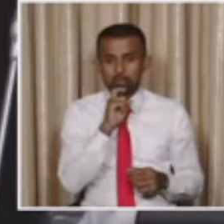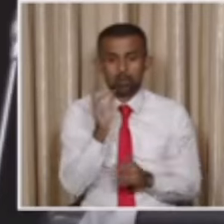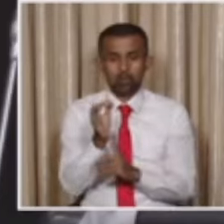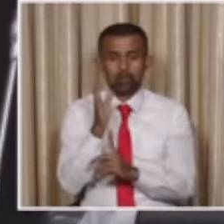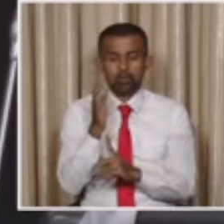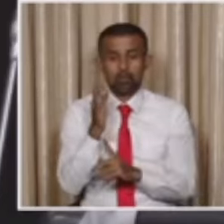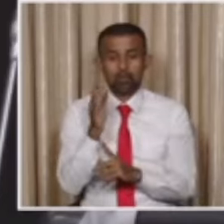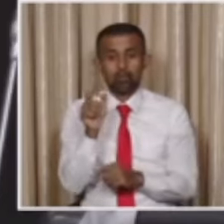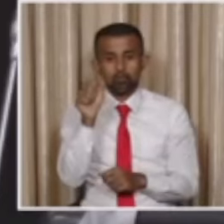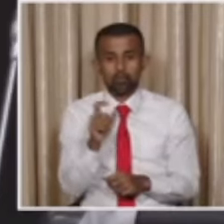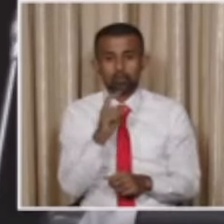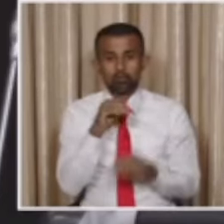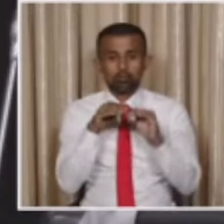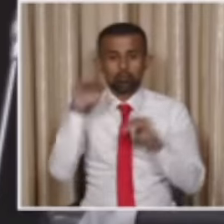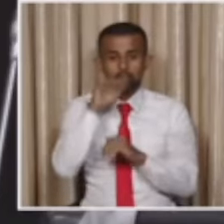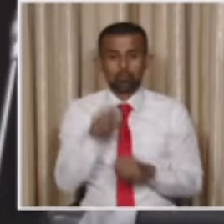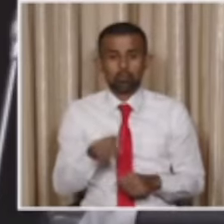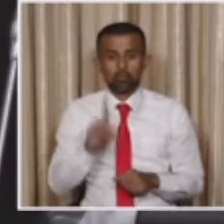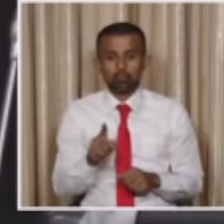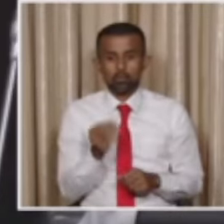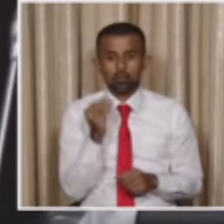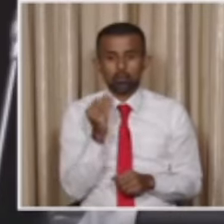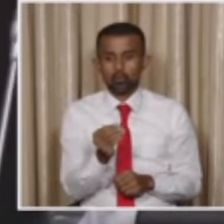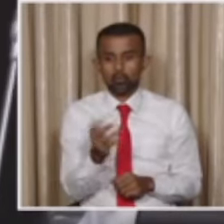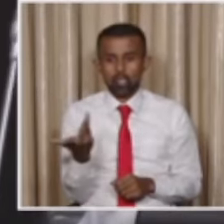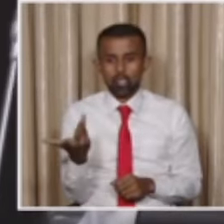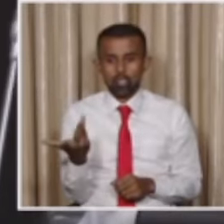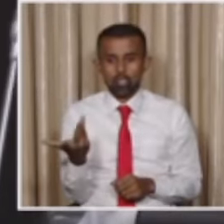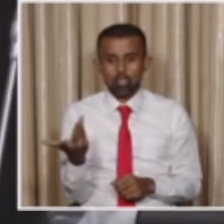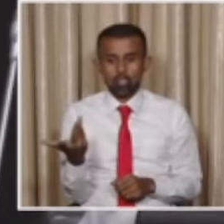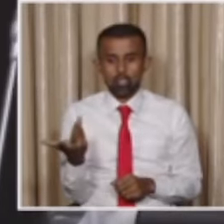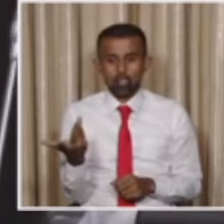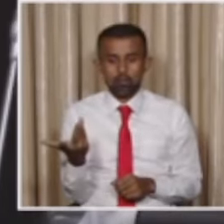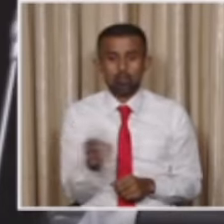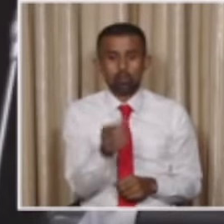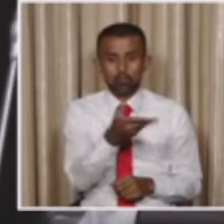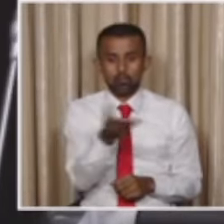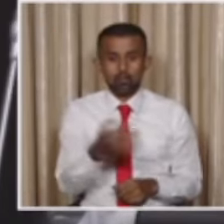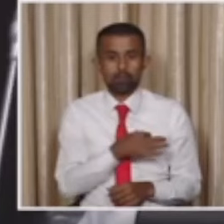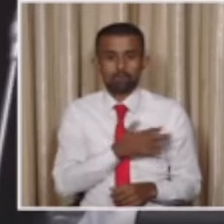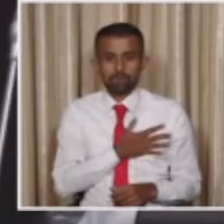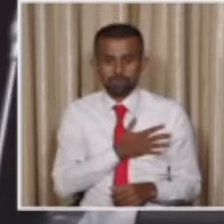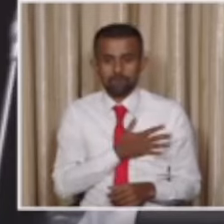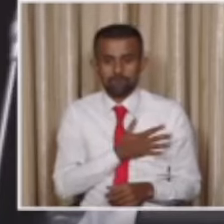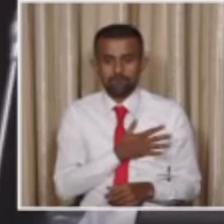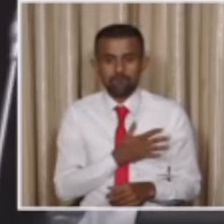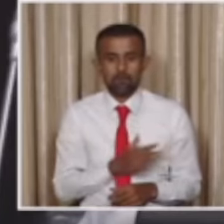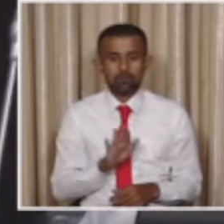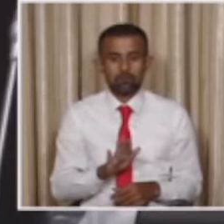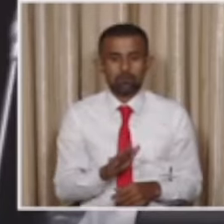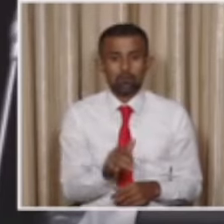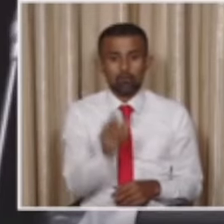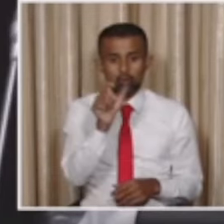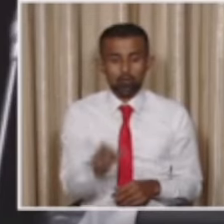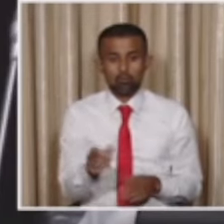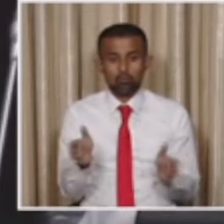සභාපති විනිසුරුගේ උසස් වීමට අනුමැතිය දුන්නේ නැහැ. ඒක නිසා ඔබතුමාලගෙන් පිළිගන්න ඕන. ඔබතුමා